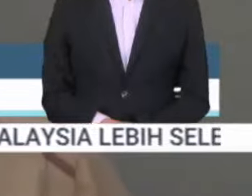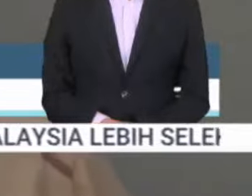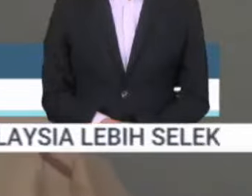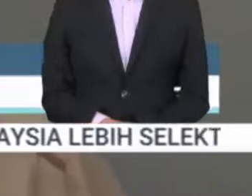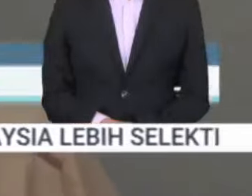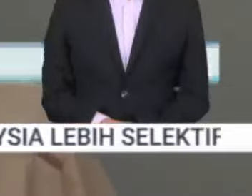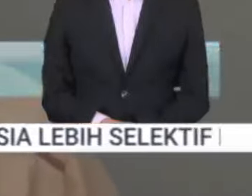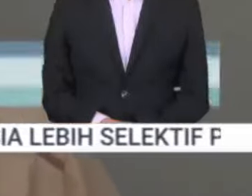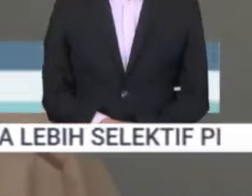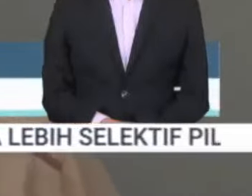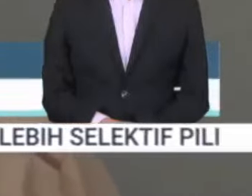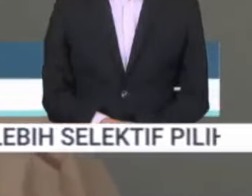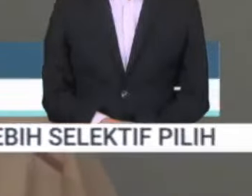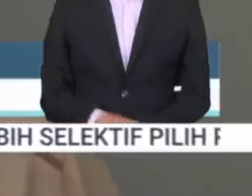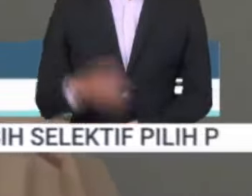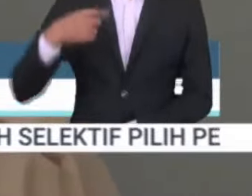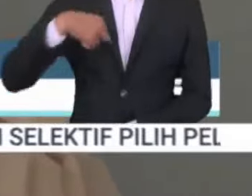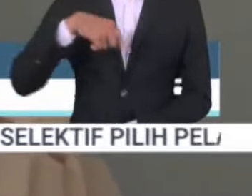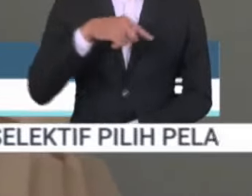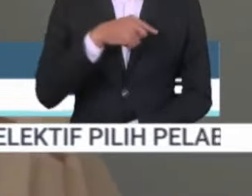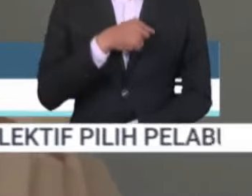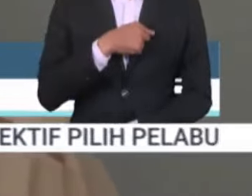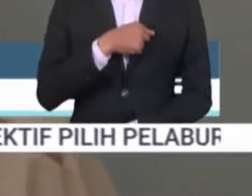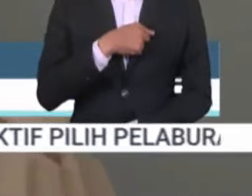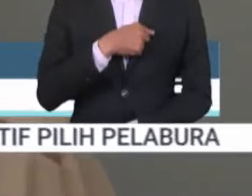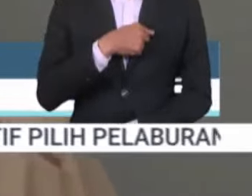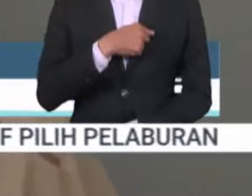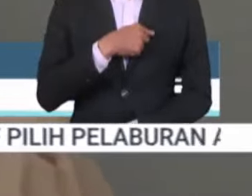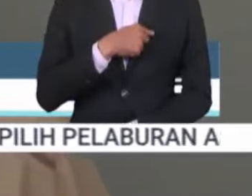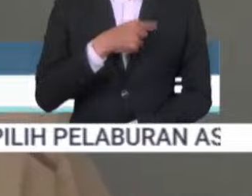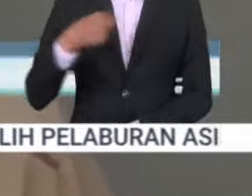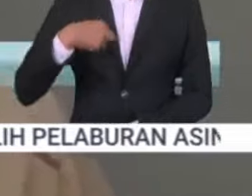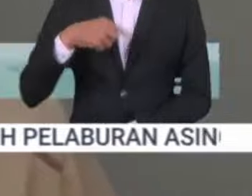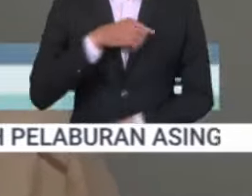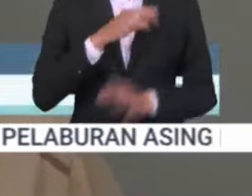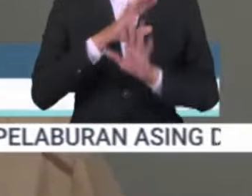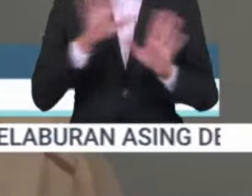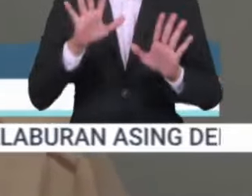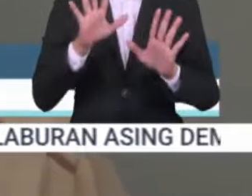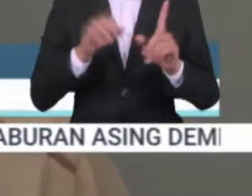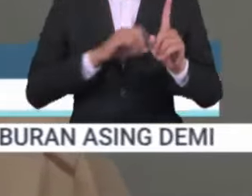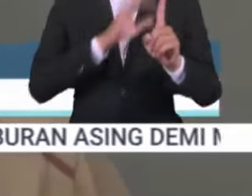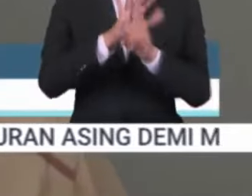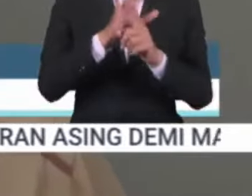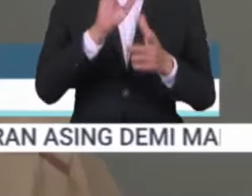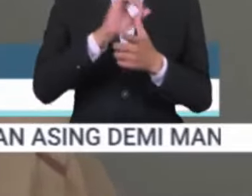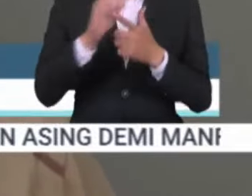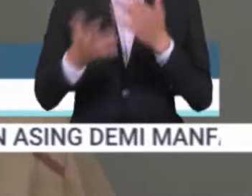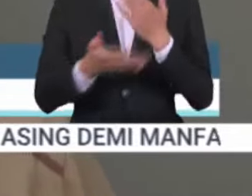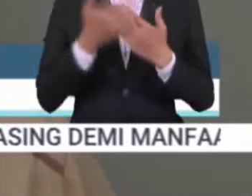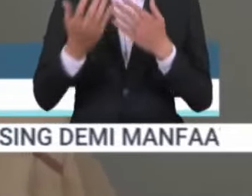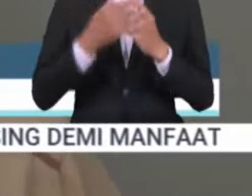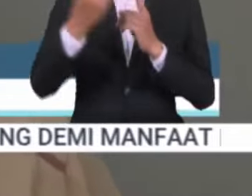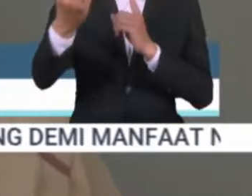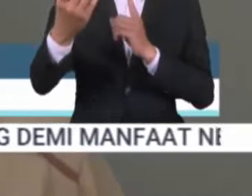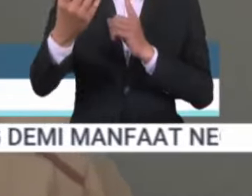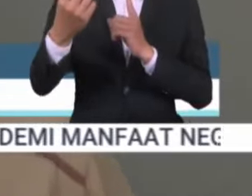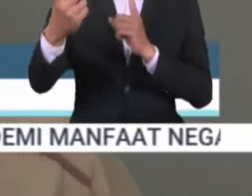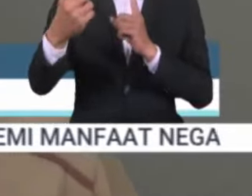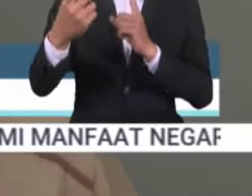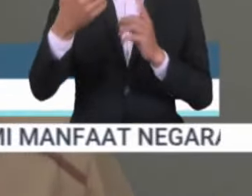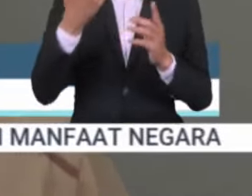Jangan keluar seorang diri bagi mengelakkan kita mendedahkan diri ataupun memudahkan kita diserang oleh